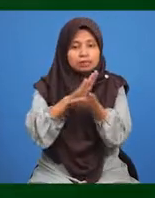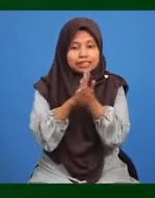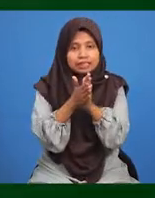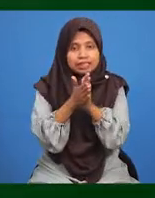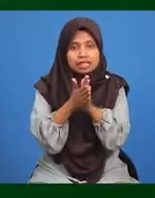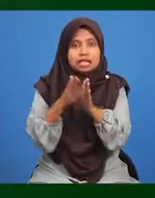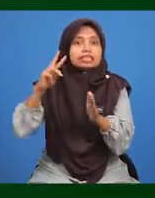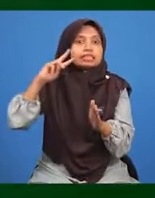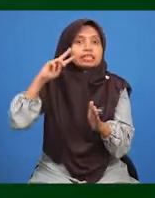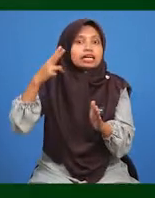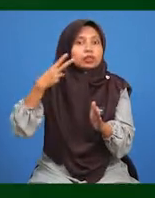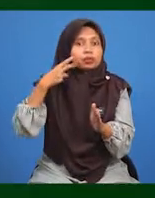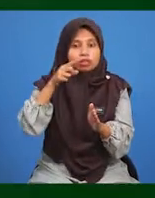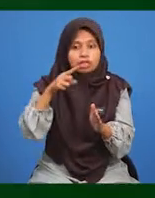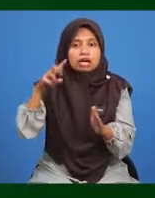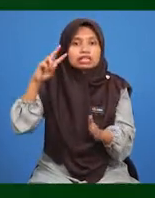sayur-sayuran.